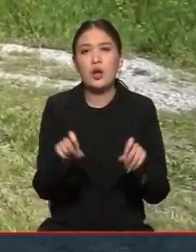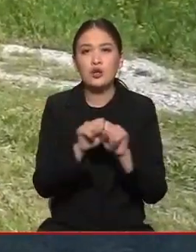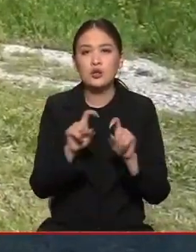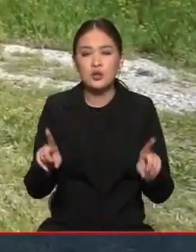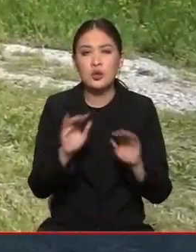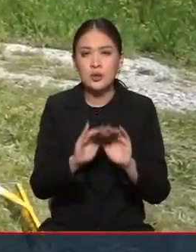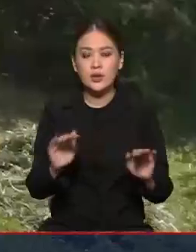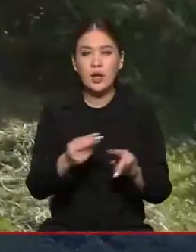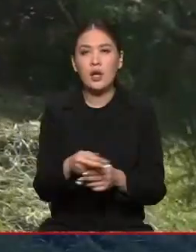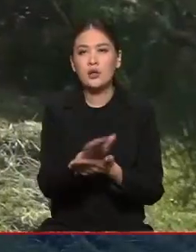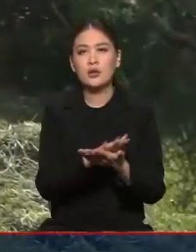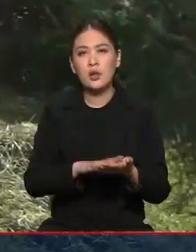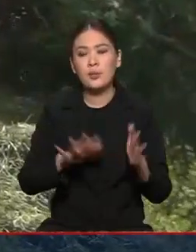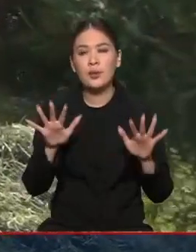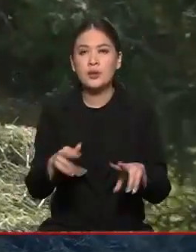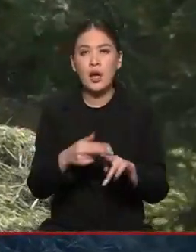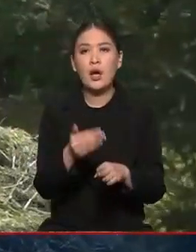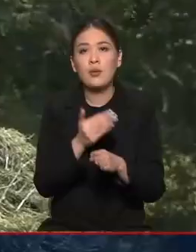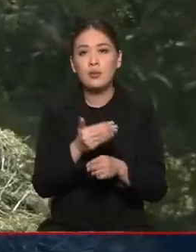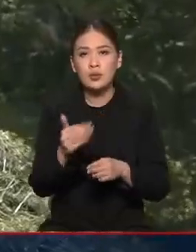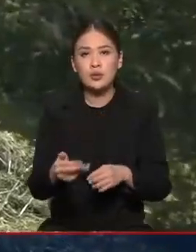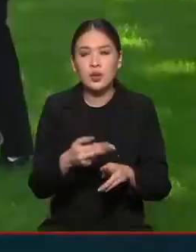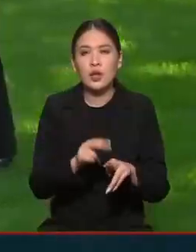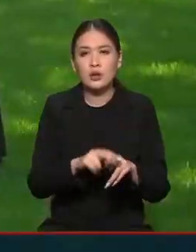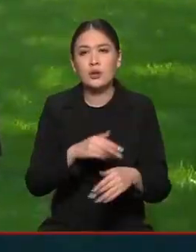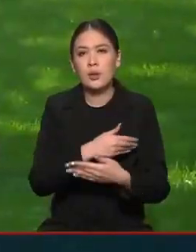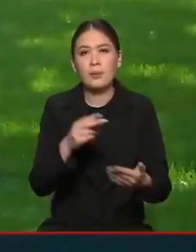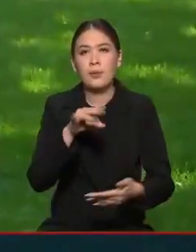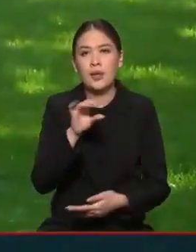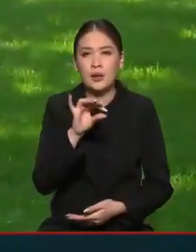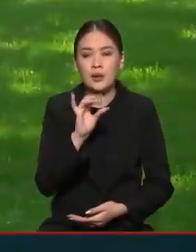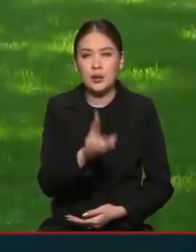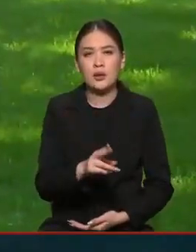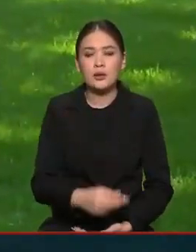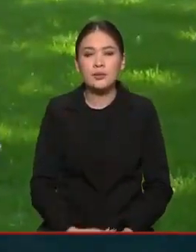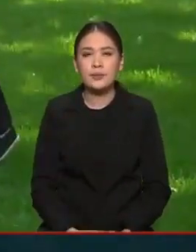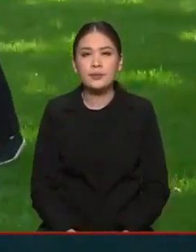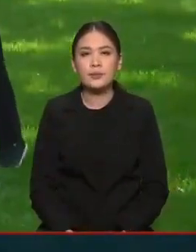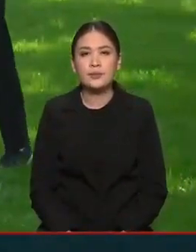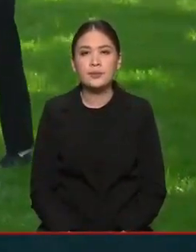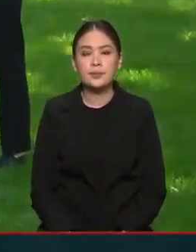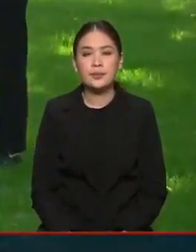Они очищают общественные места. Ну а после – заслуженный пикник.